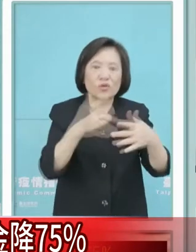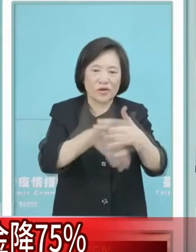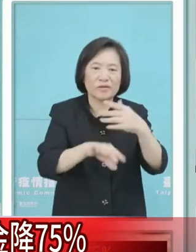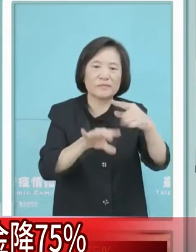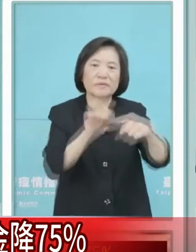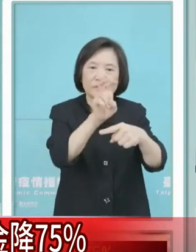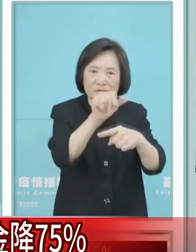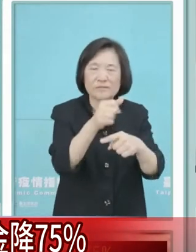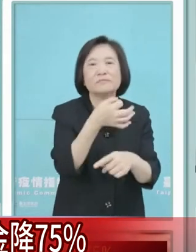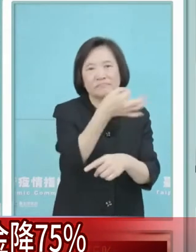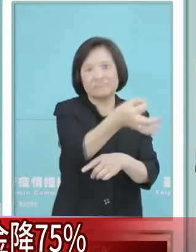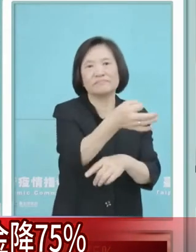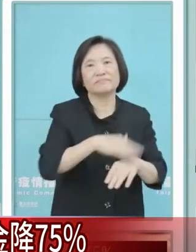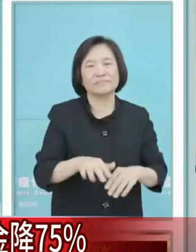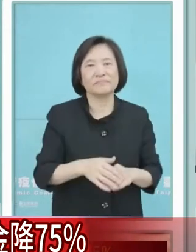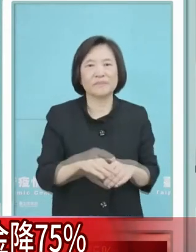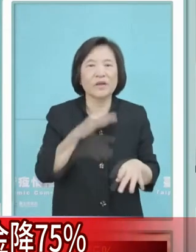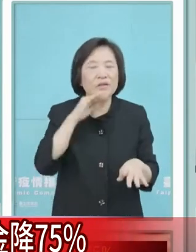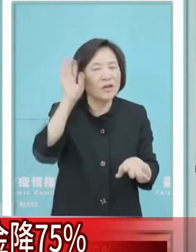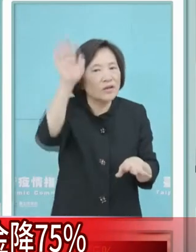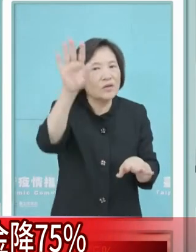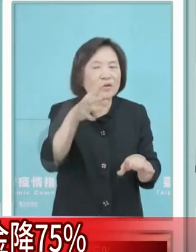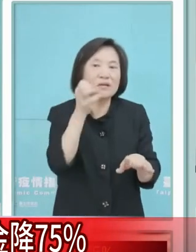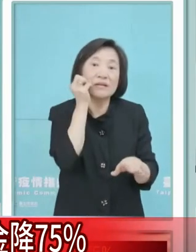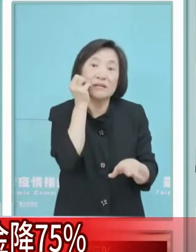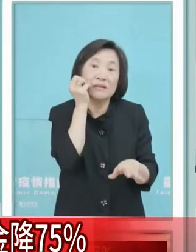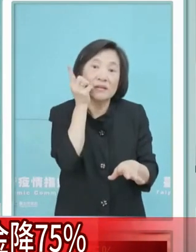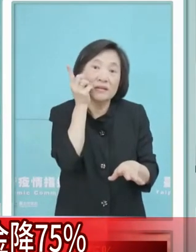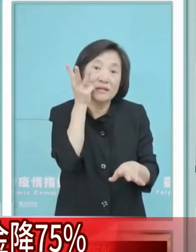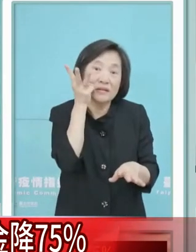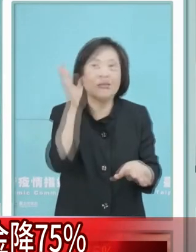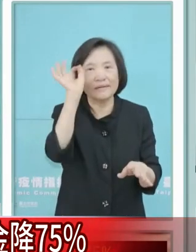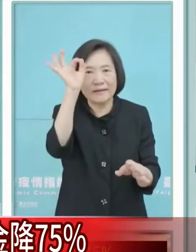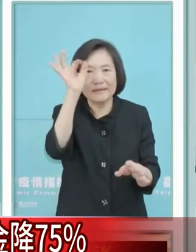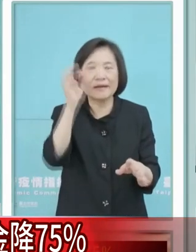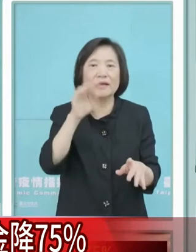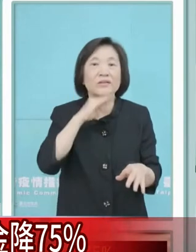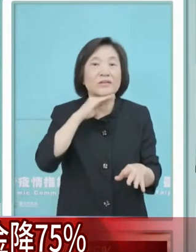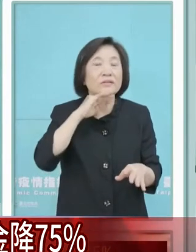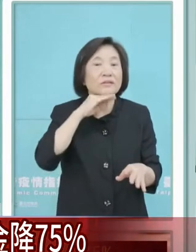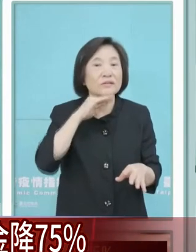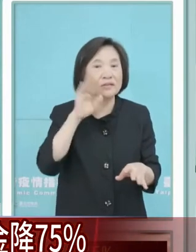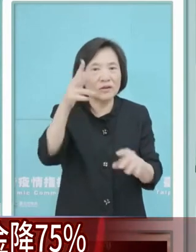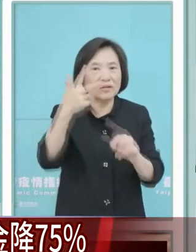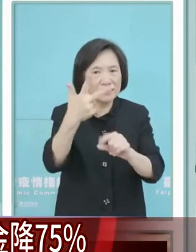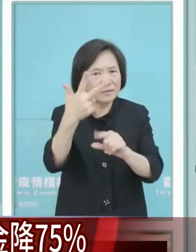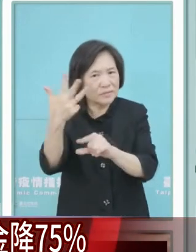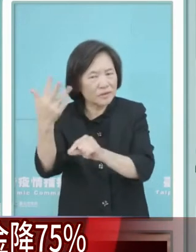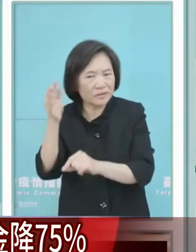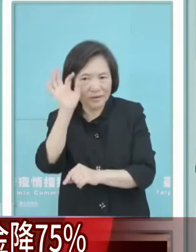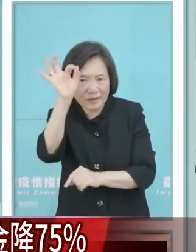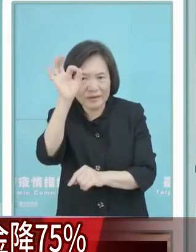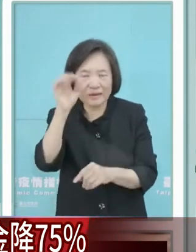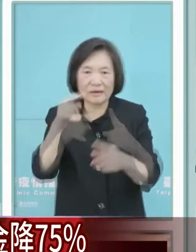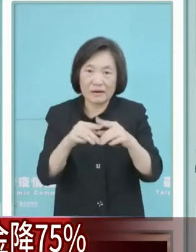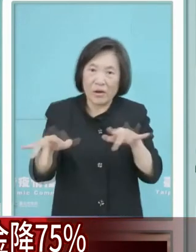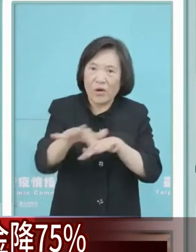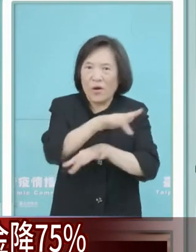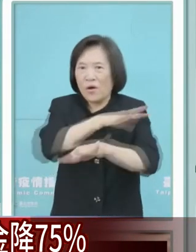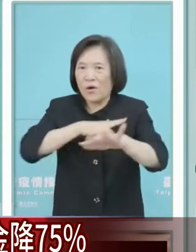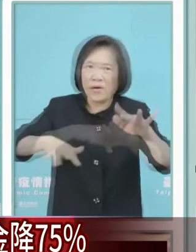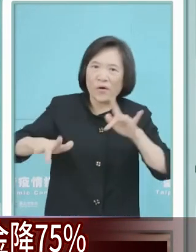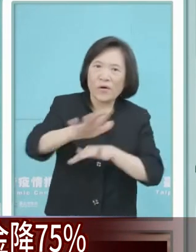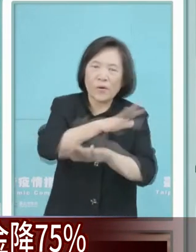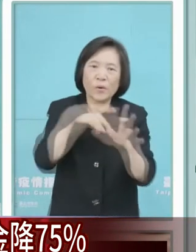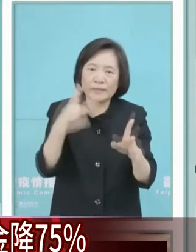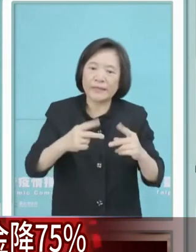道这个是且战且走的，后面三个月我们再看实际的这个人流量，你知道在我们反正都有数据嘛，